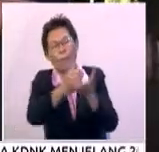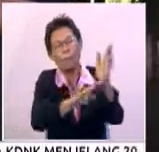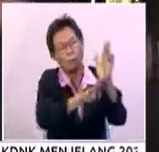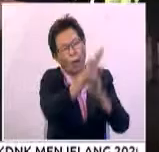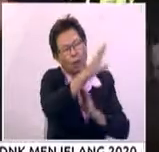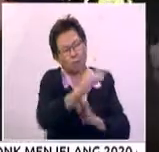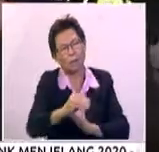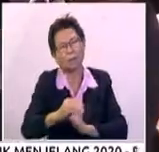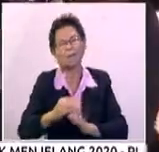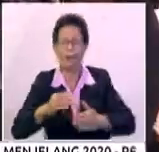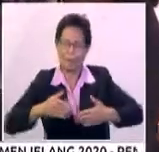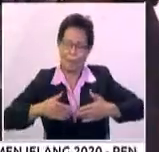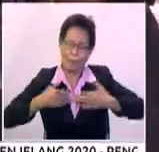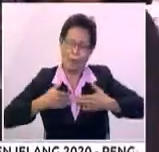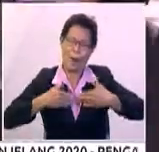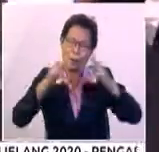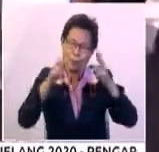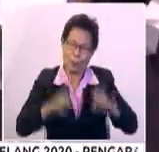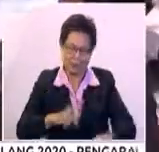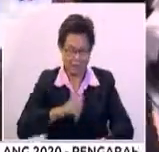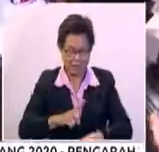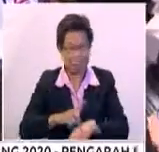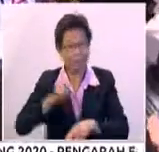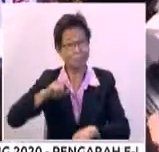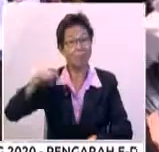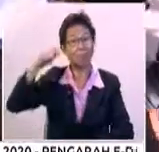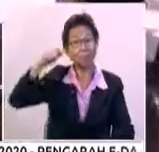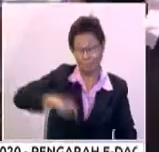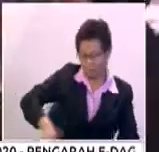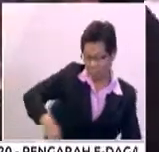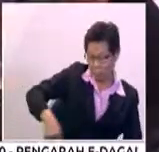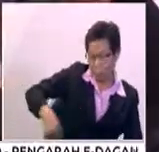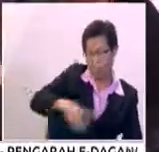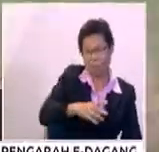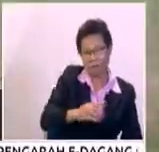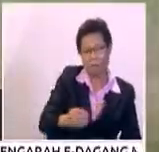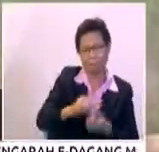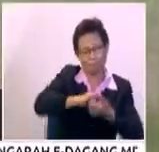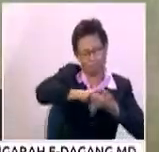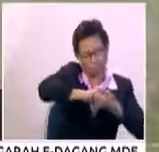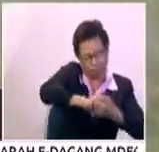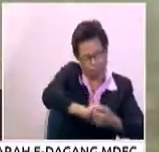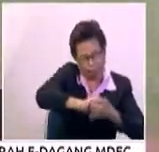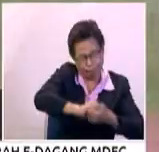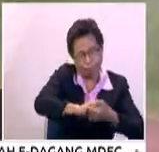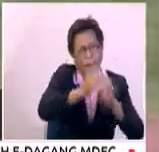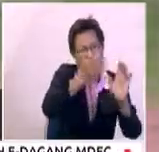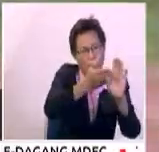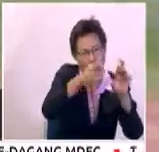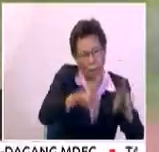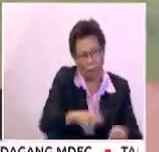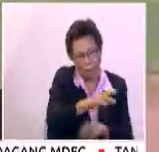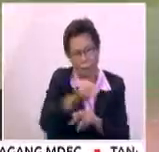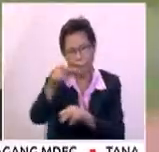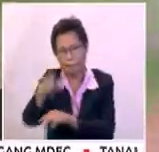dan kesejahteraan umat Islam di Kemboja di samping mengukuhkan lagi hubungan antara Bank Rakyat